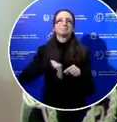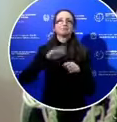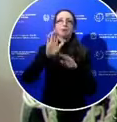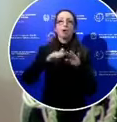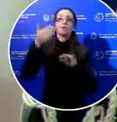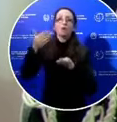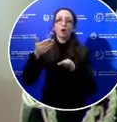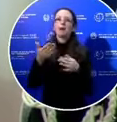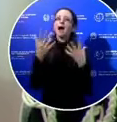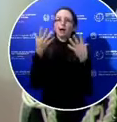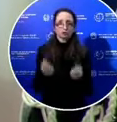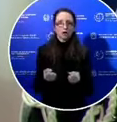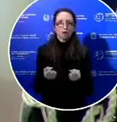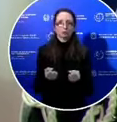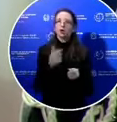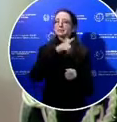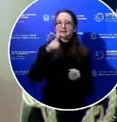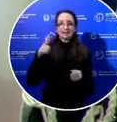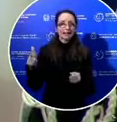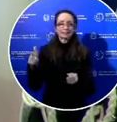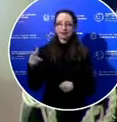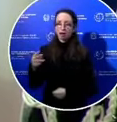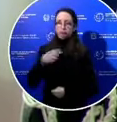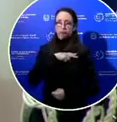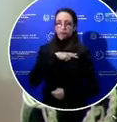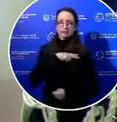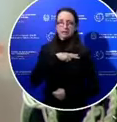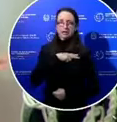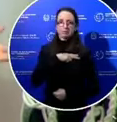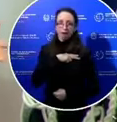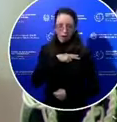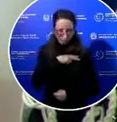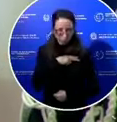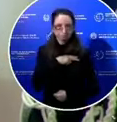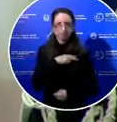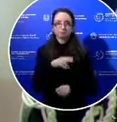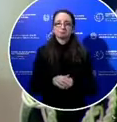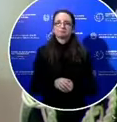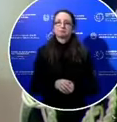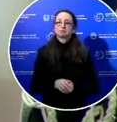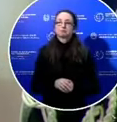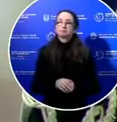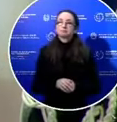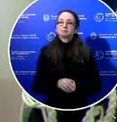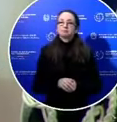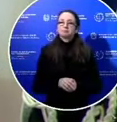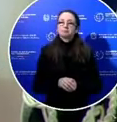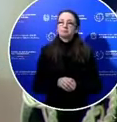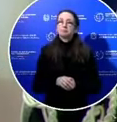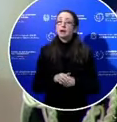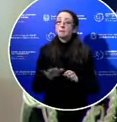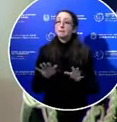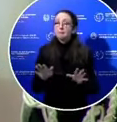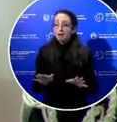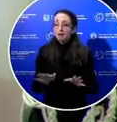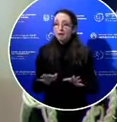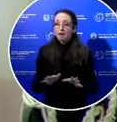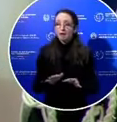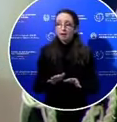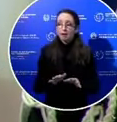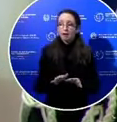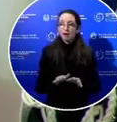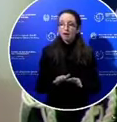la stigma, il timbro di una persona che ha avuto un percorso magari anche difficile, ma che ma